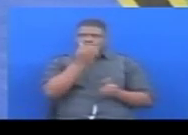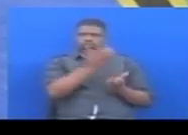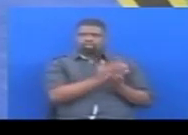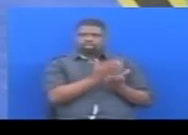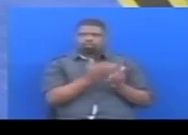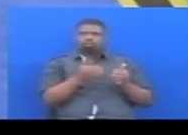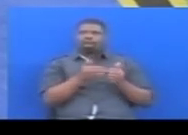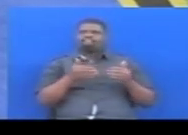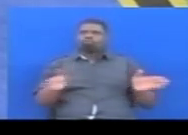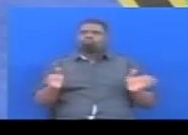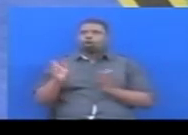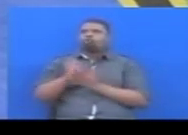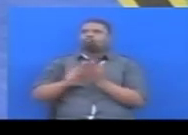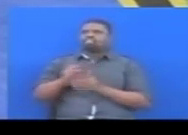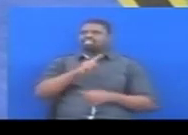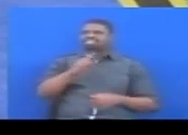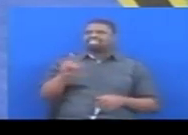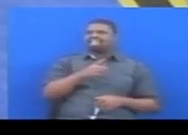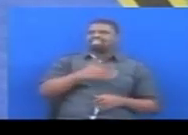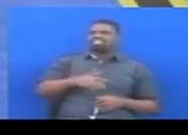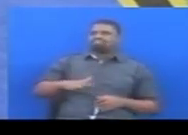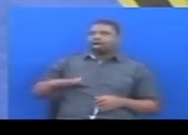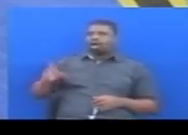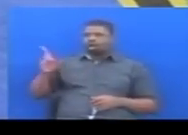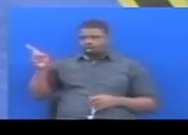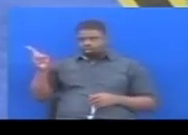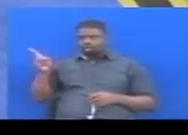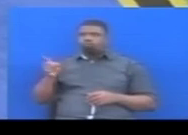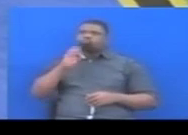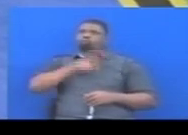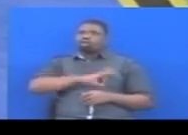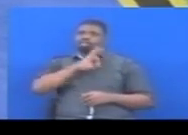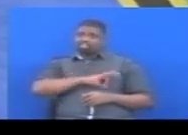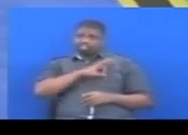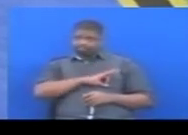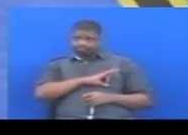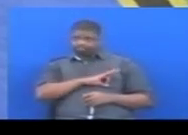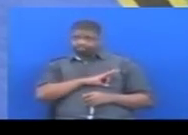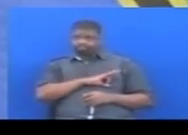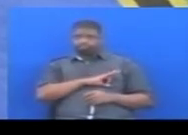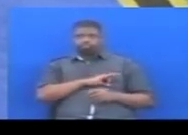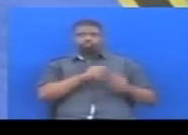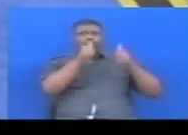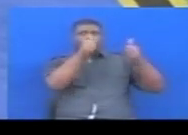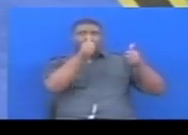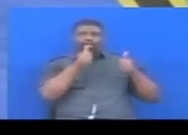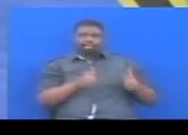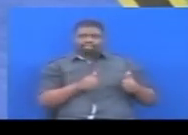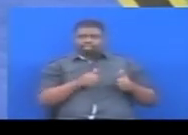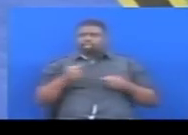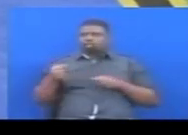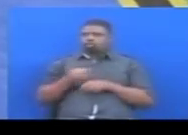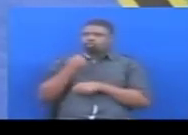wanafungua ofisi Zanzibar na kuajiri na kutangaza na